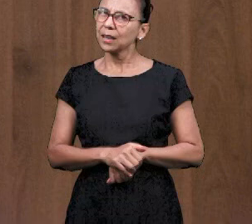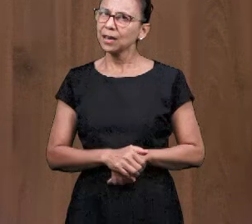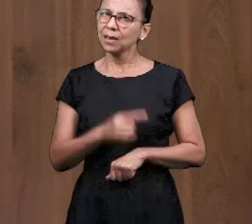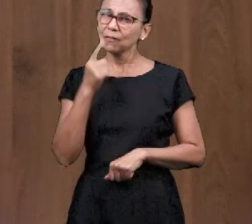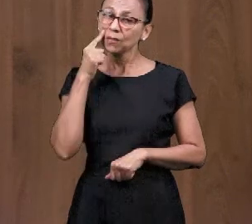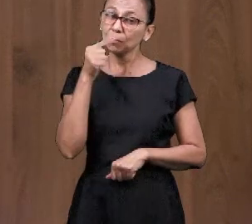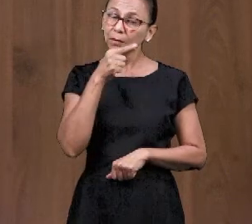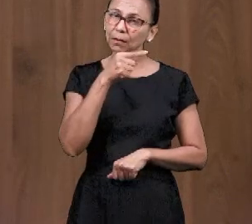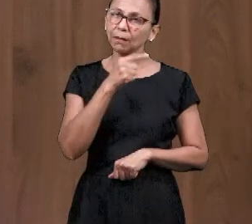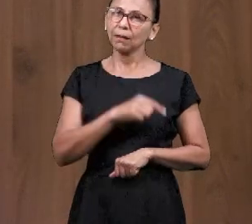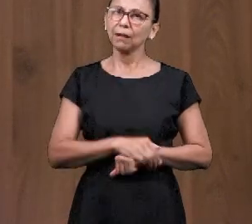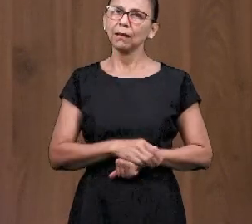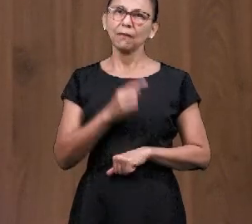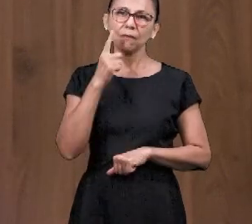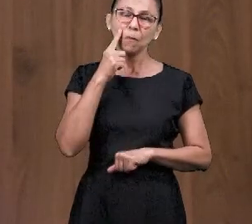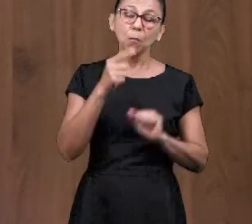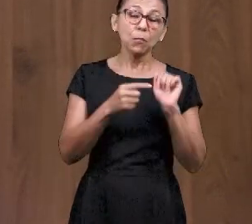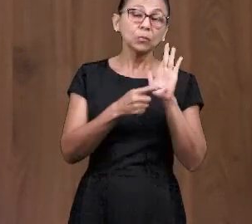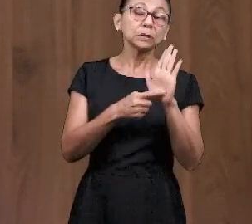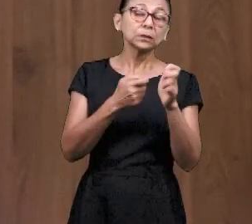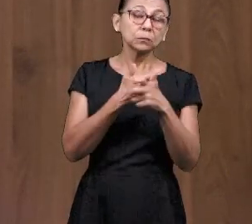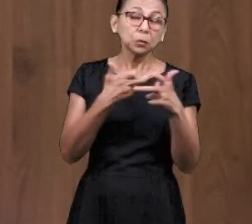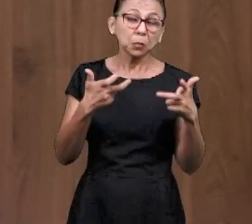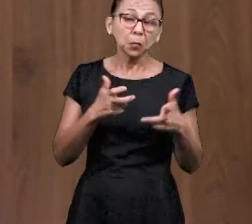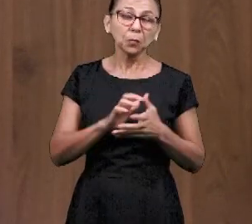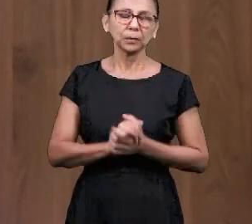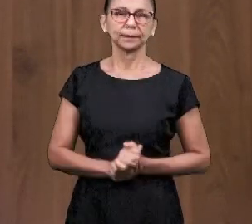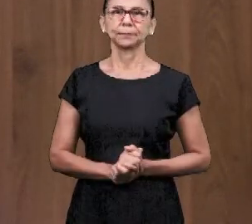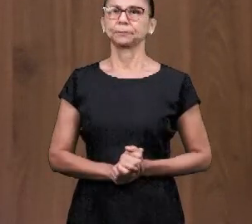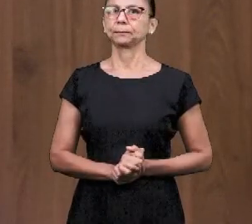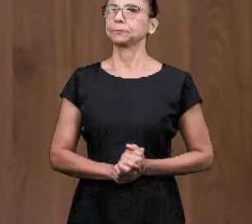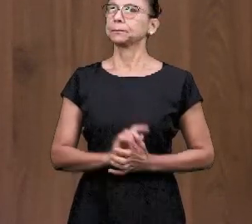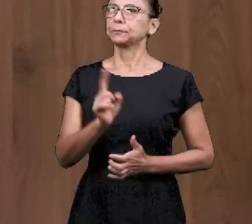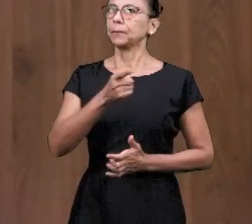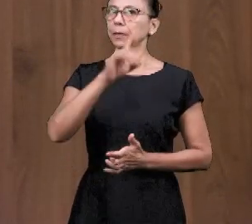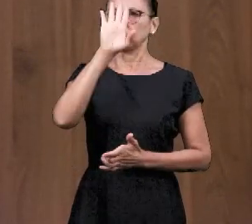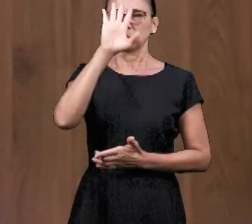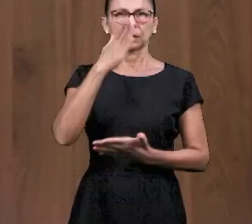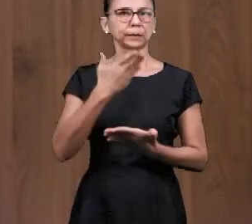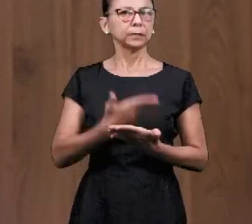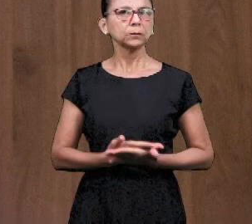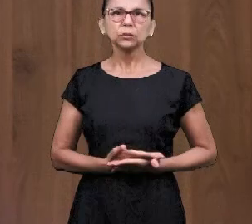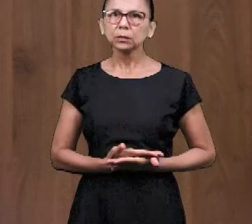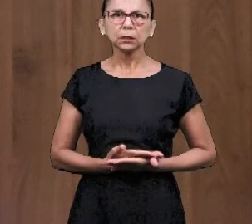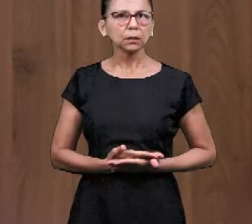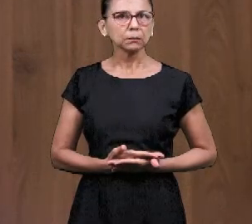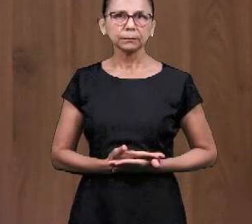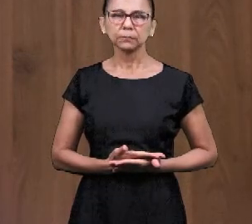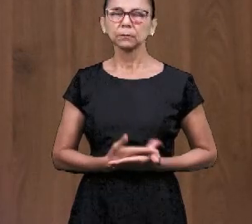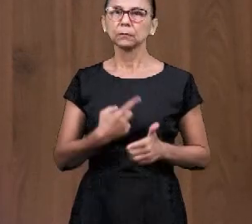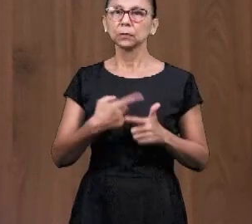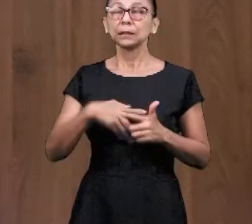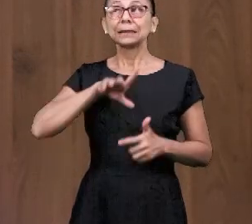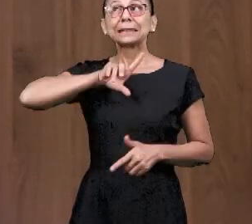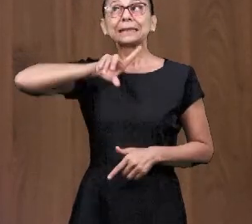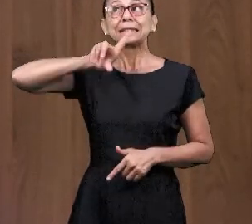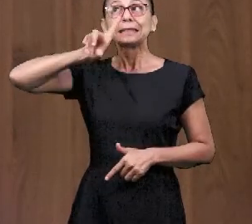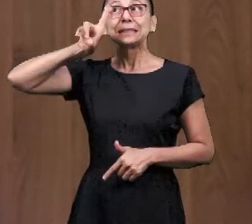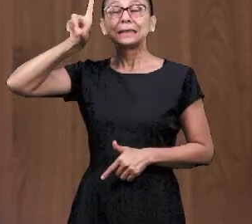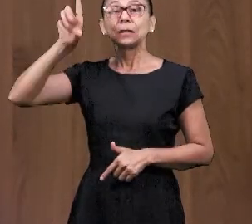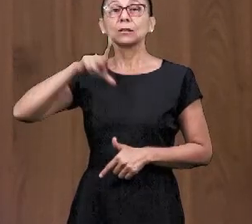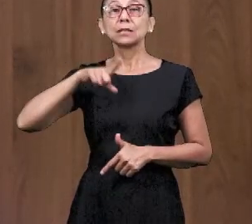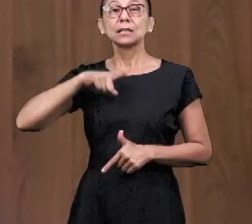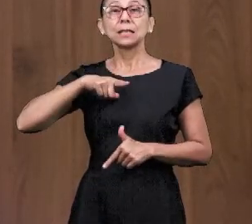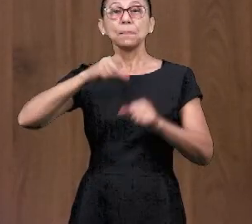perdons notre bénédiction. Il nous offre des joies passagères dans notre vie. Mais nous sommes serviteurs de Dieu vivant, nous avons reçu